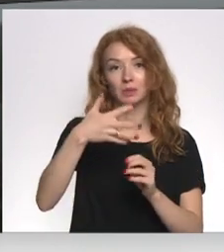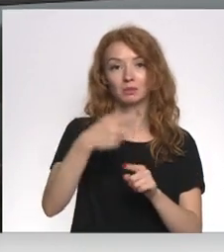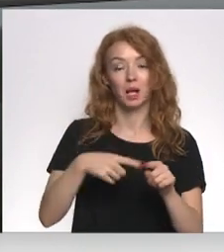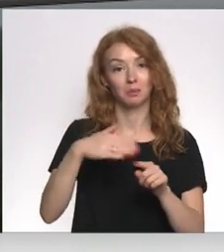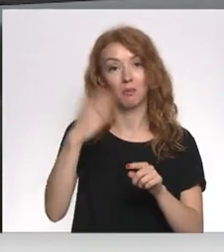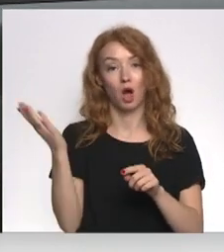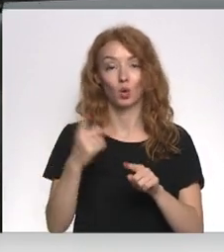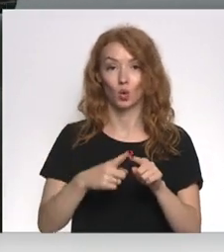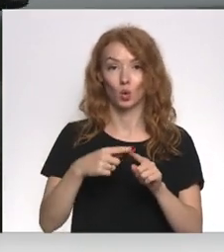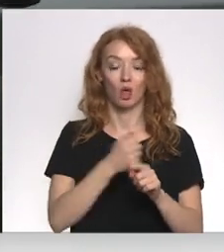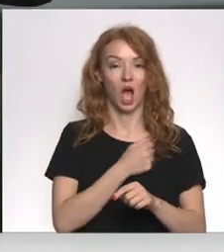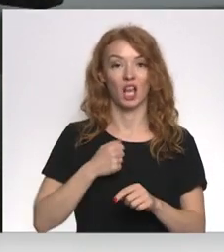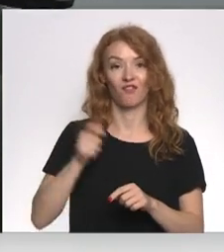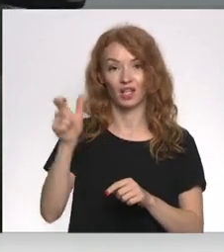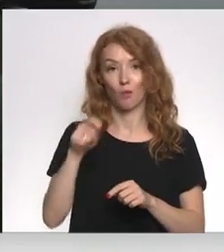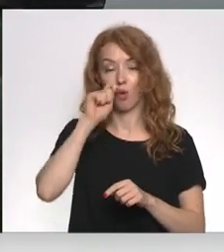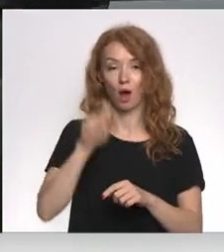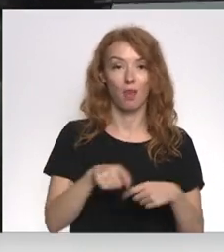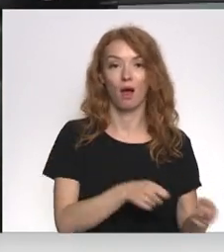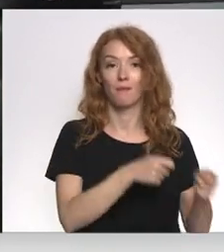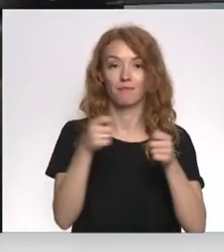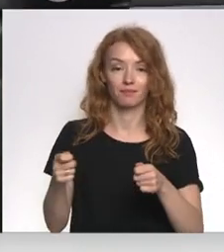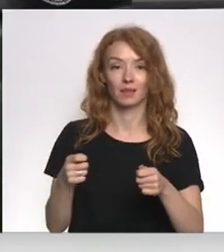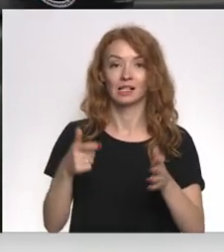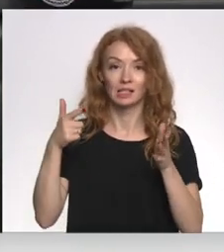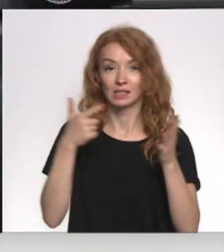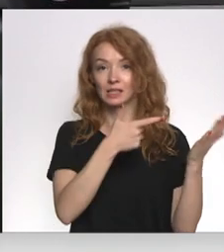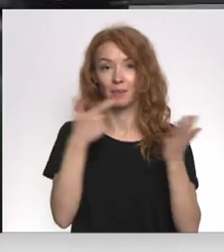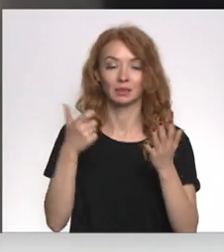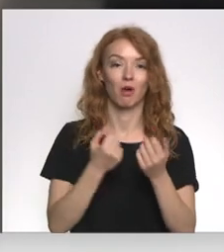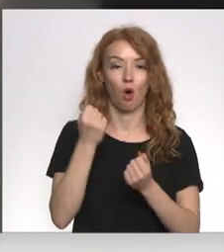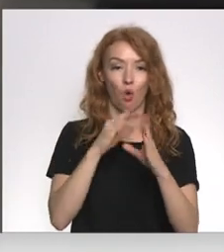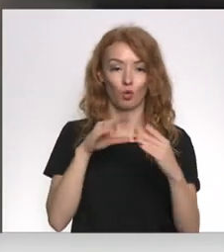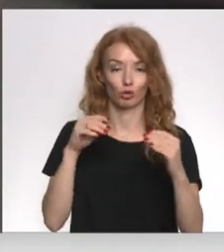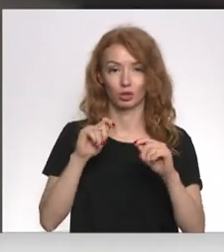un ukraiņu karavīriem jau nogādāts pāri par 700 auto.